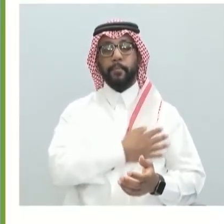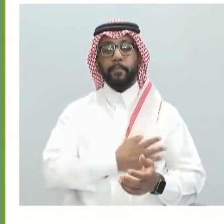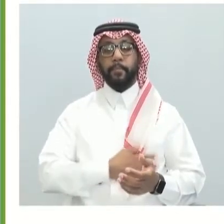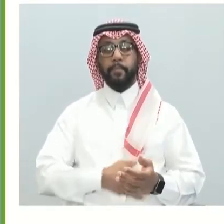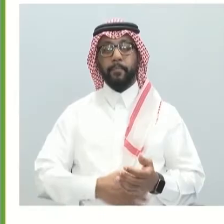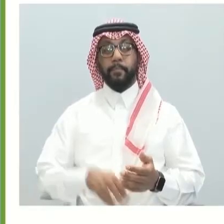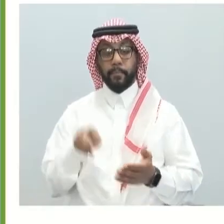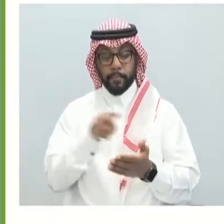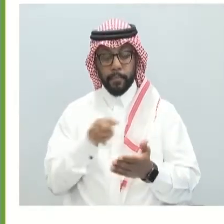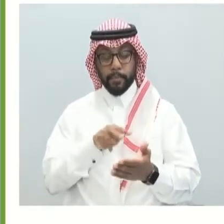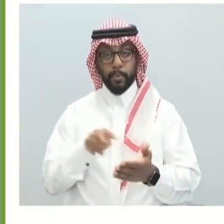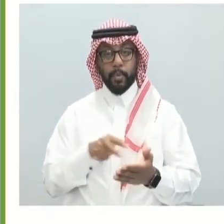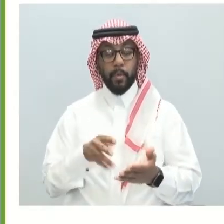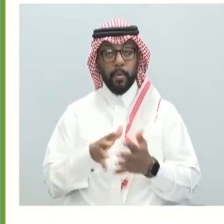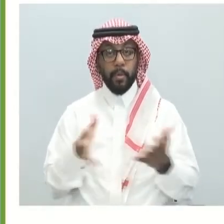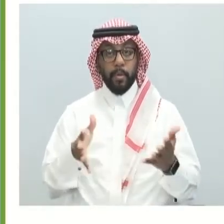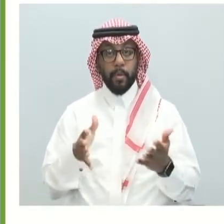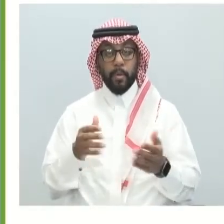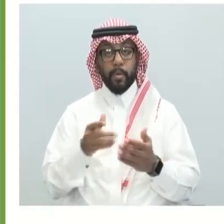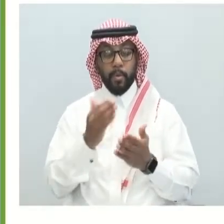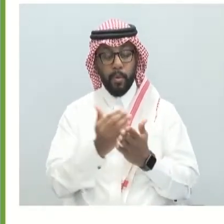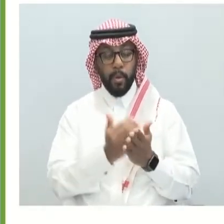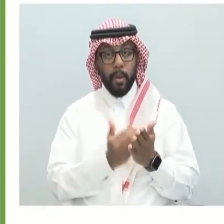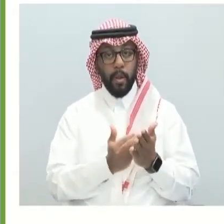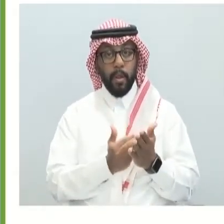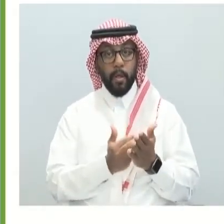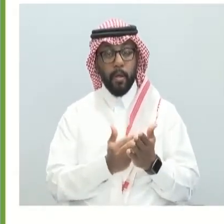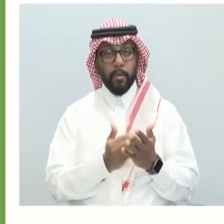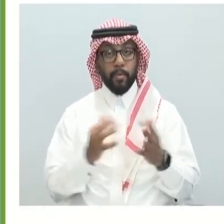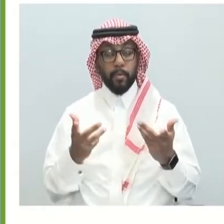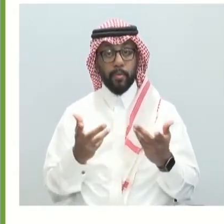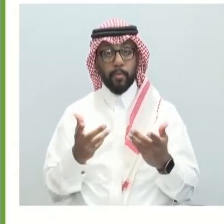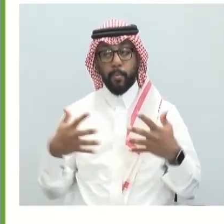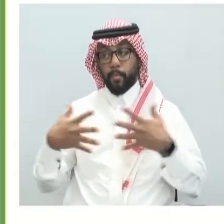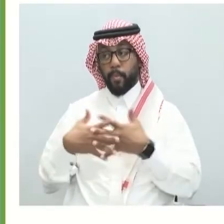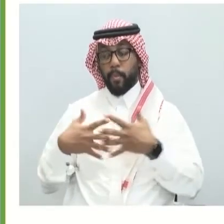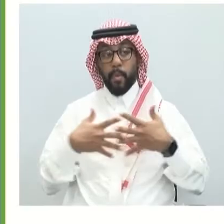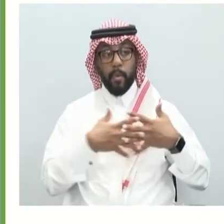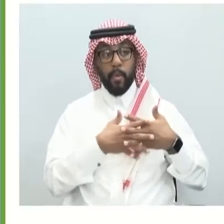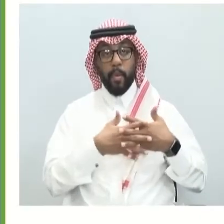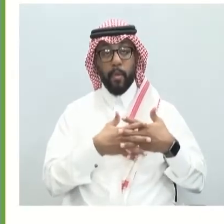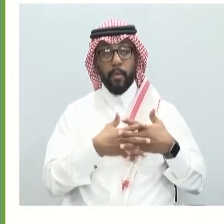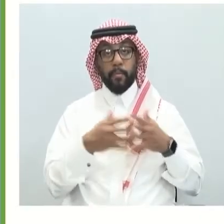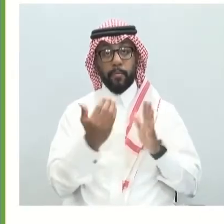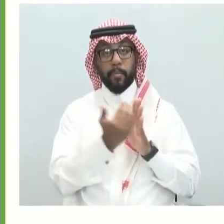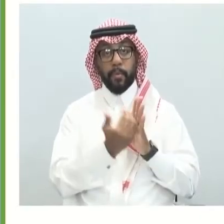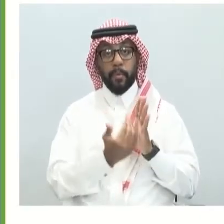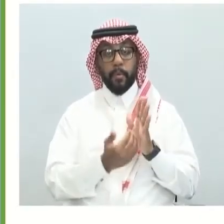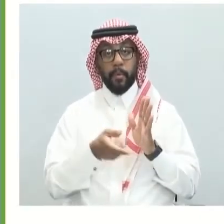اقرا النص الاتي ثم بمشاركه مجموعتي انفذ المطلوب ادنه